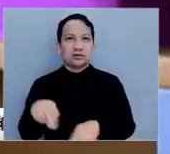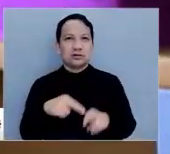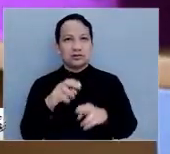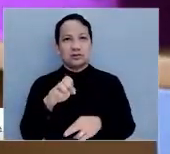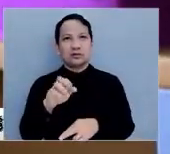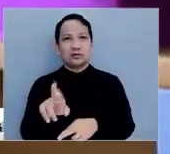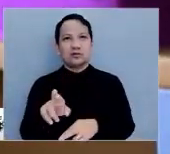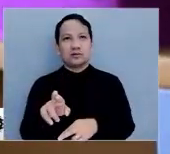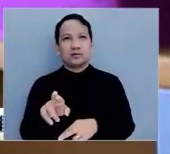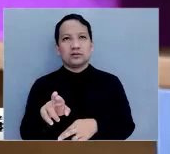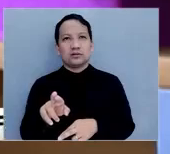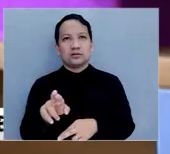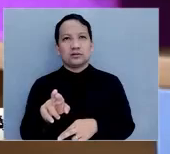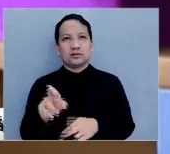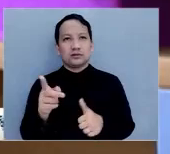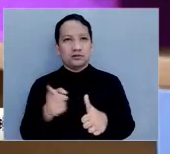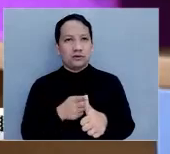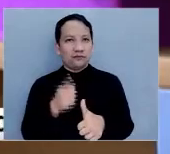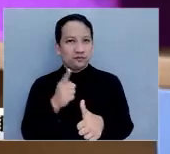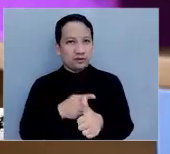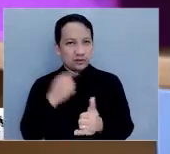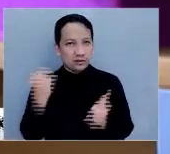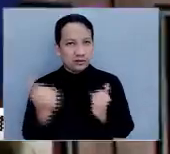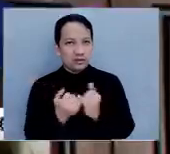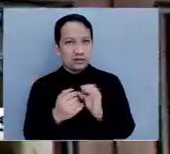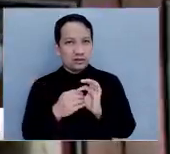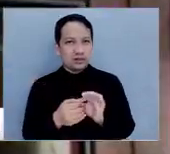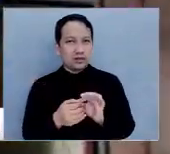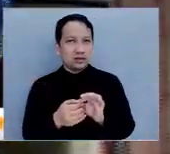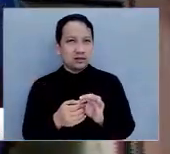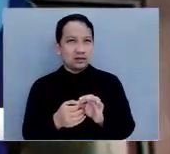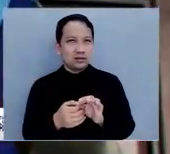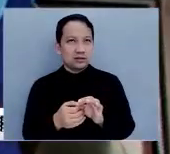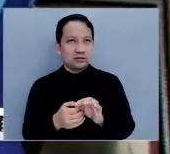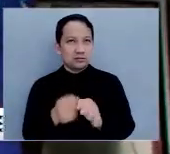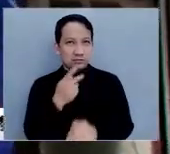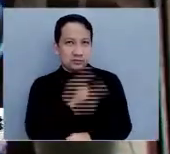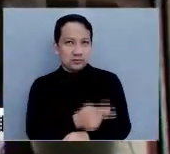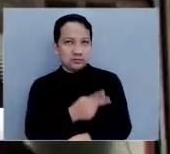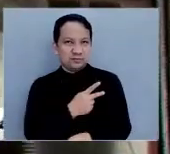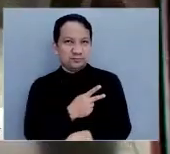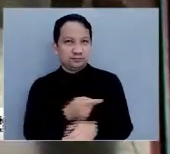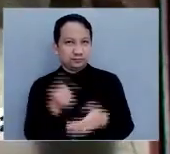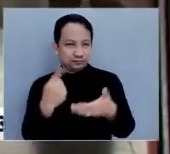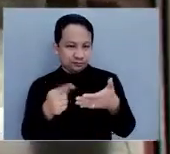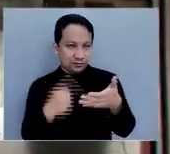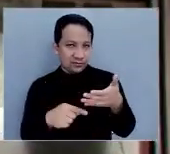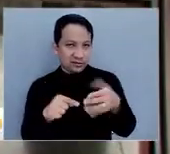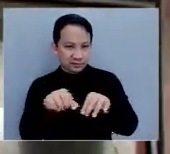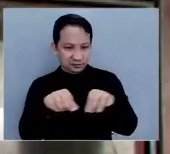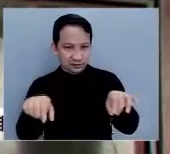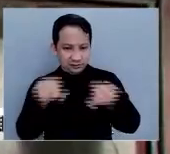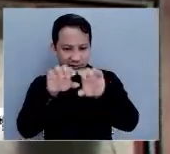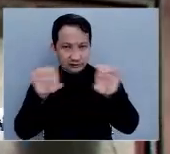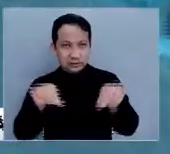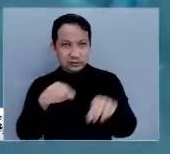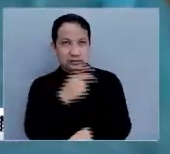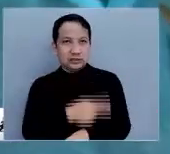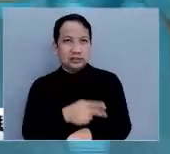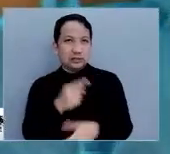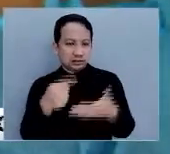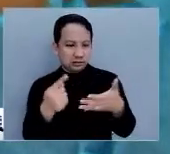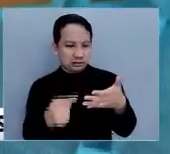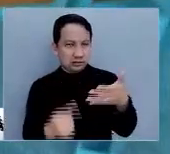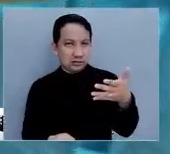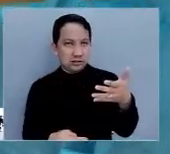ER, ayun, first endorsement ng patients. Tapos, ayun, check namin yun, isa-isa yung patients kung ano